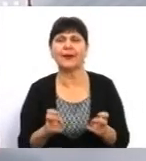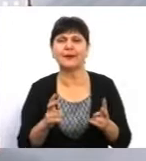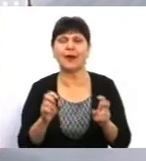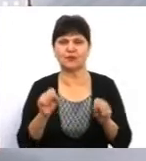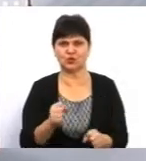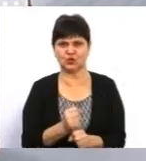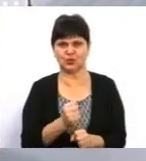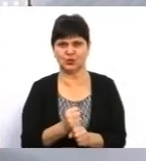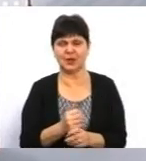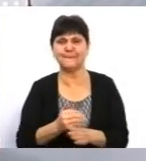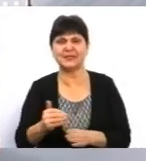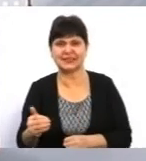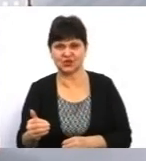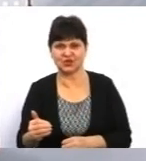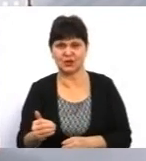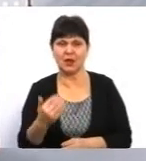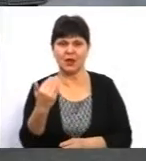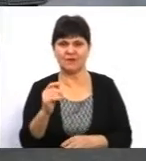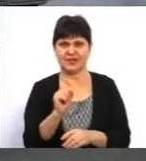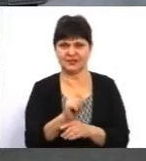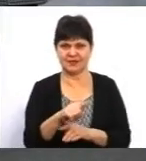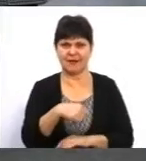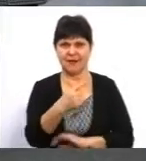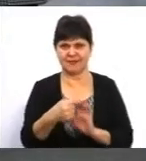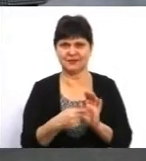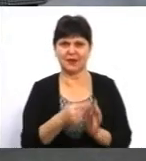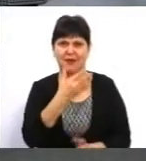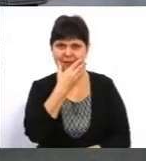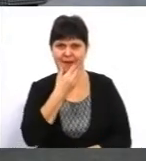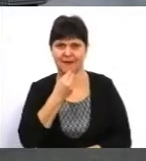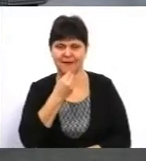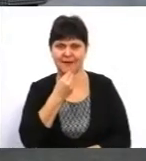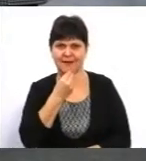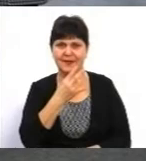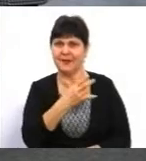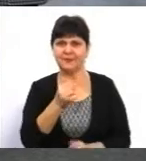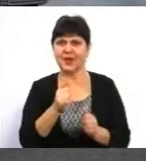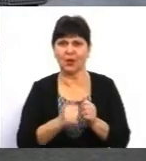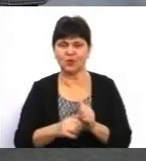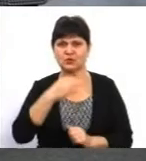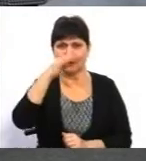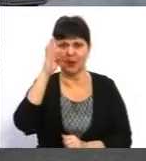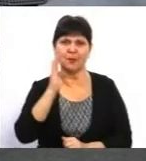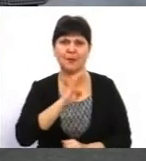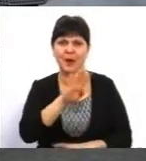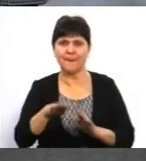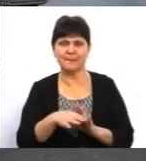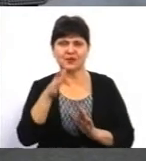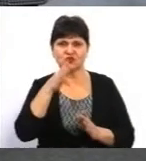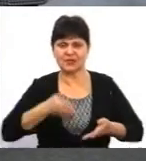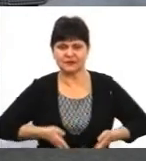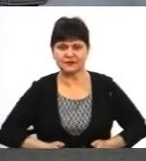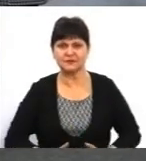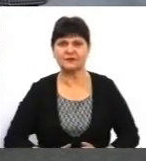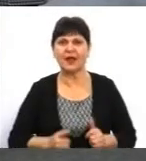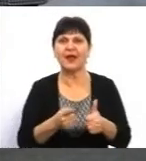зробити пізніше? Ви задали дуже гарне запитання, тому що не кожні батьки під час пологів вже визначились з ім'ям дитини, а